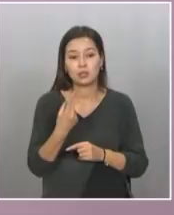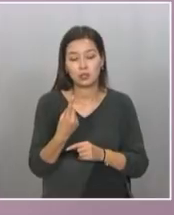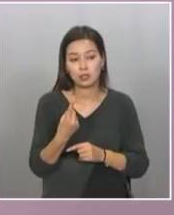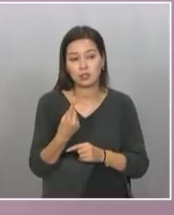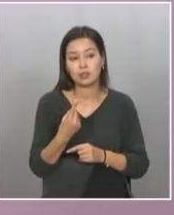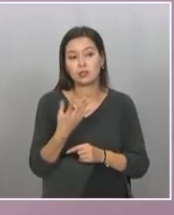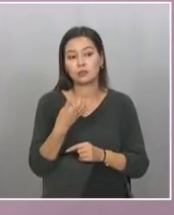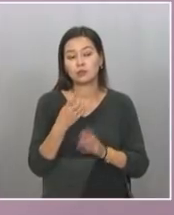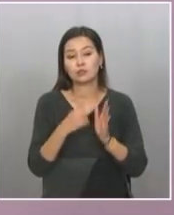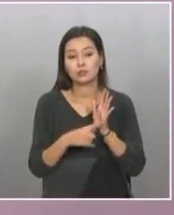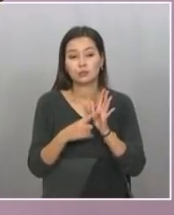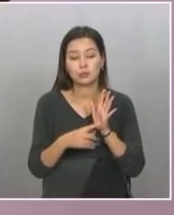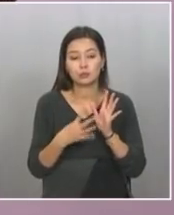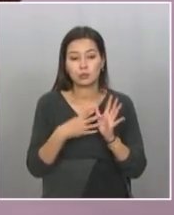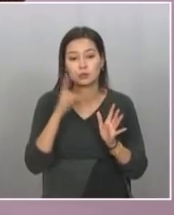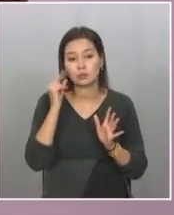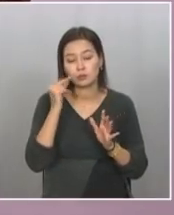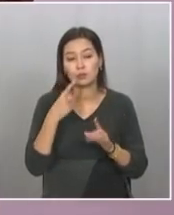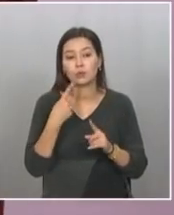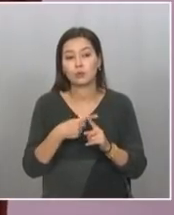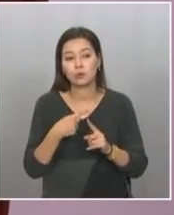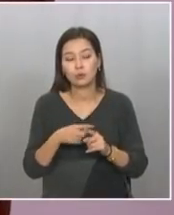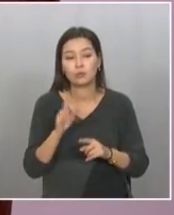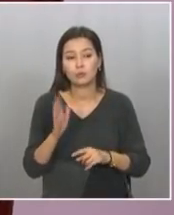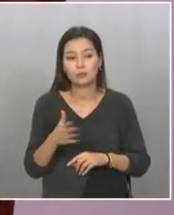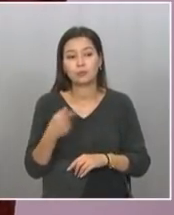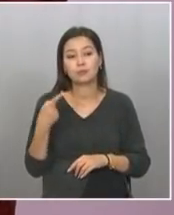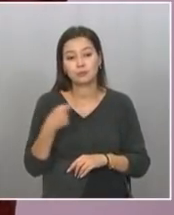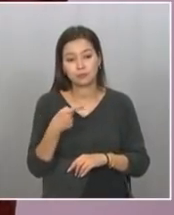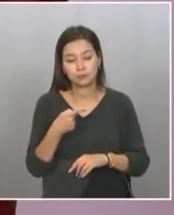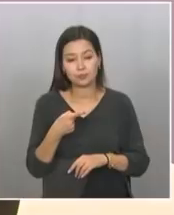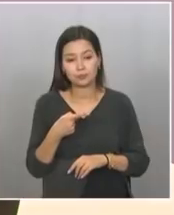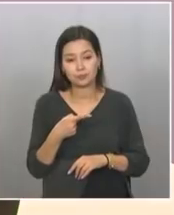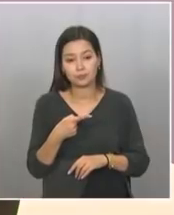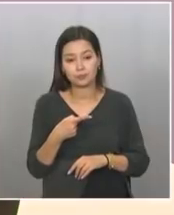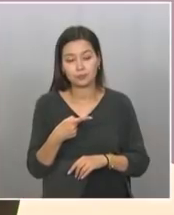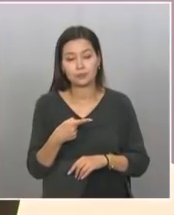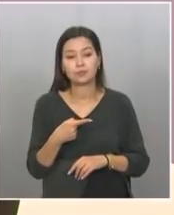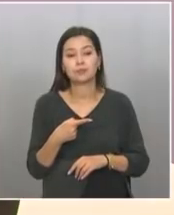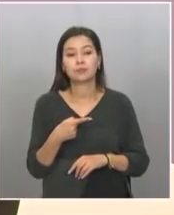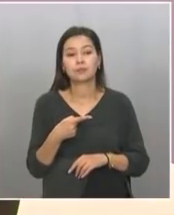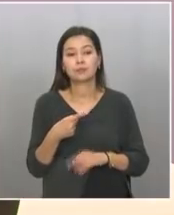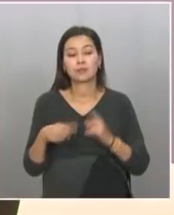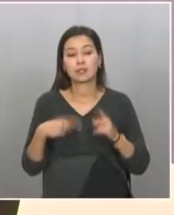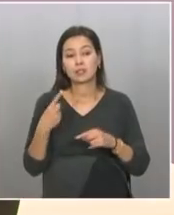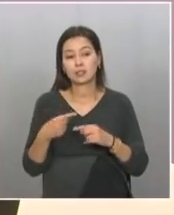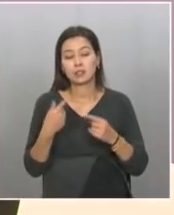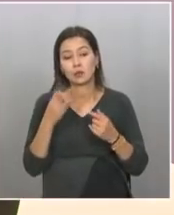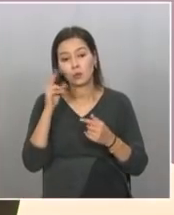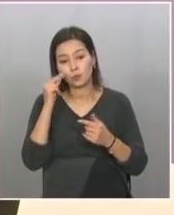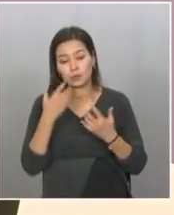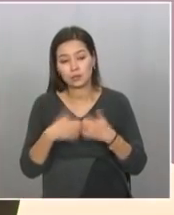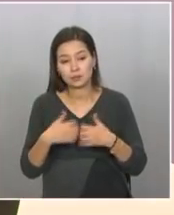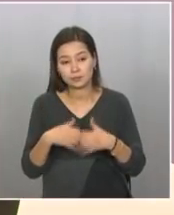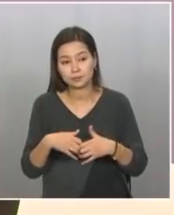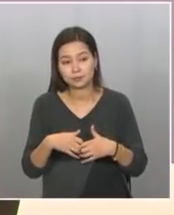мен 479 сандарының қосындысының мәні 1000-ға тең. Келесі өрнекті тексерейік.